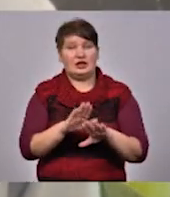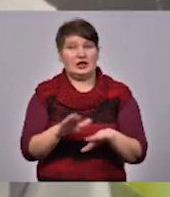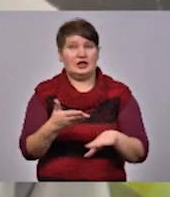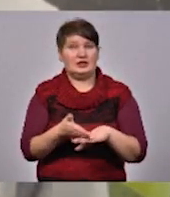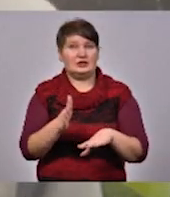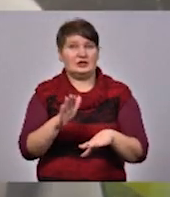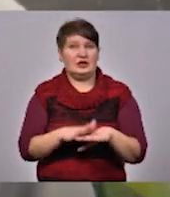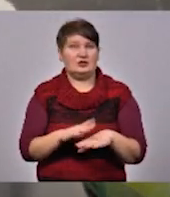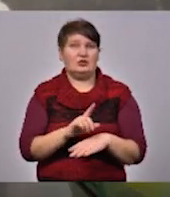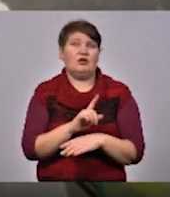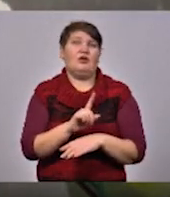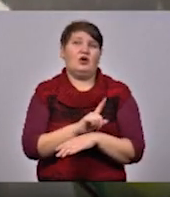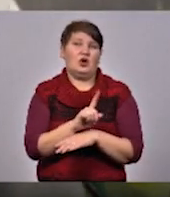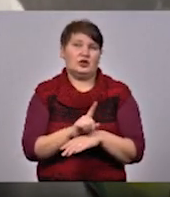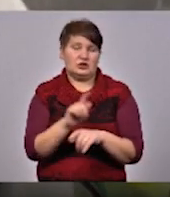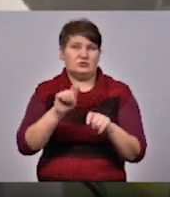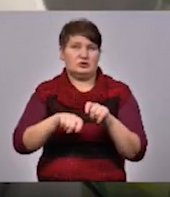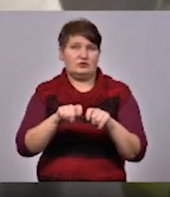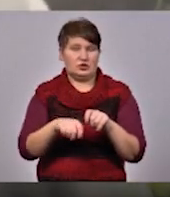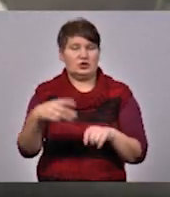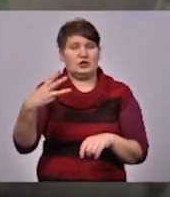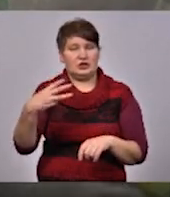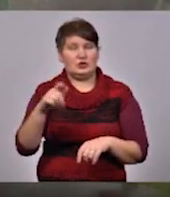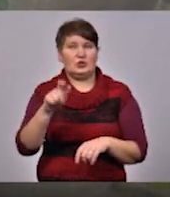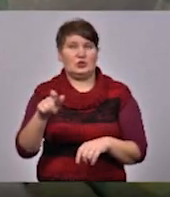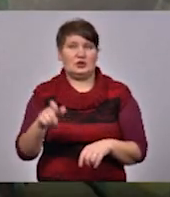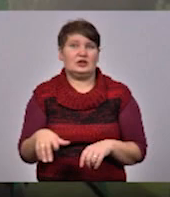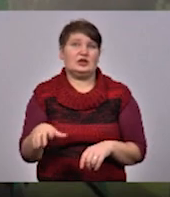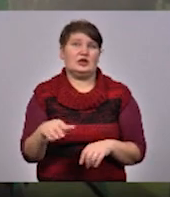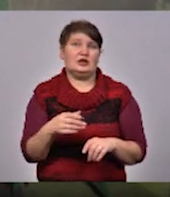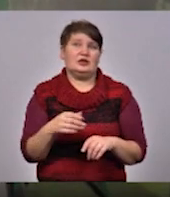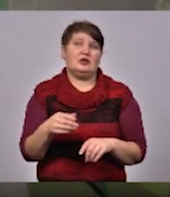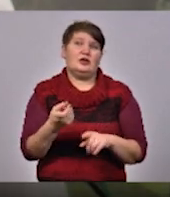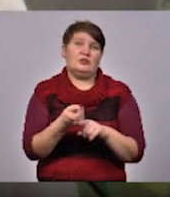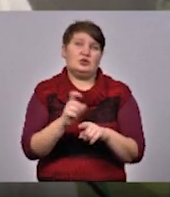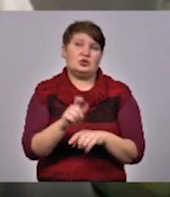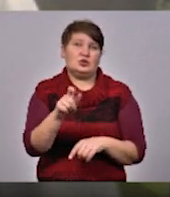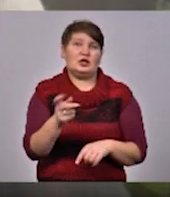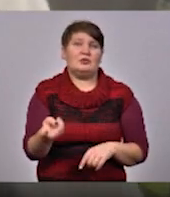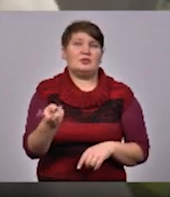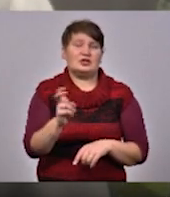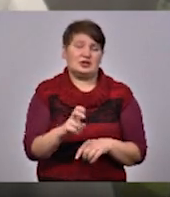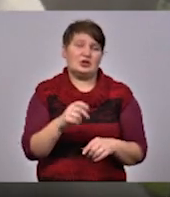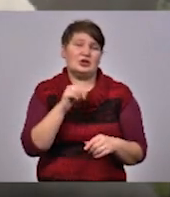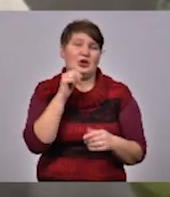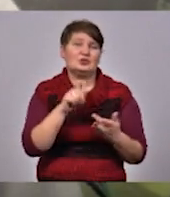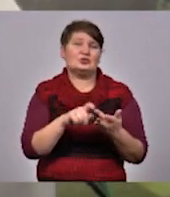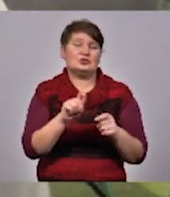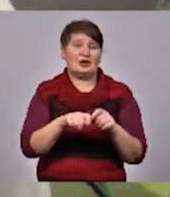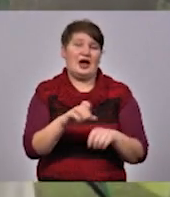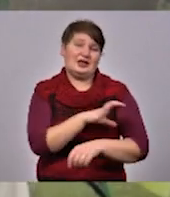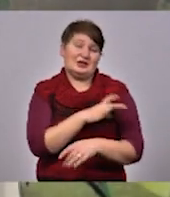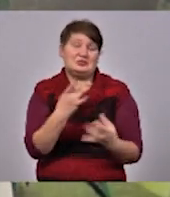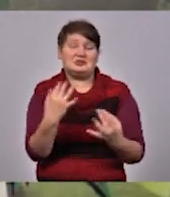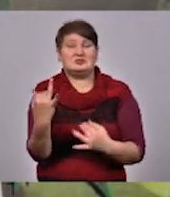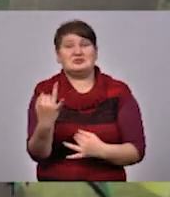Десь годину я мірю, до години людей 30 пройшло, але не всі, більшість людей прийшли на цукор. Поміряти тиск так просто з цікавості, зранку